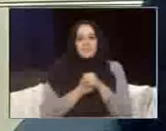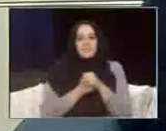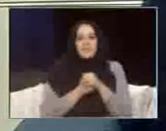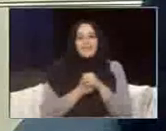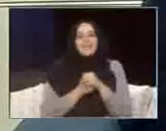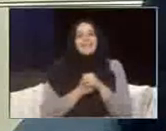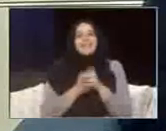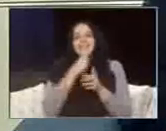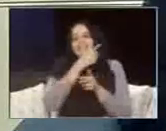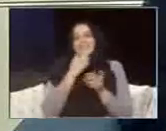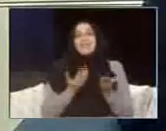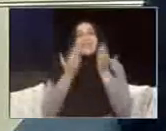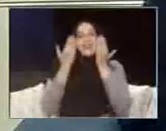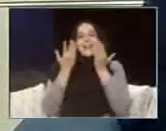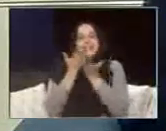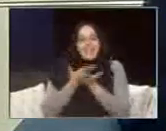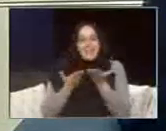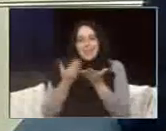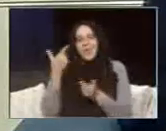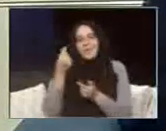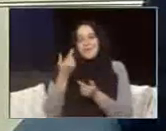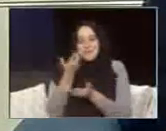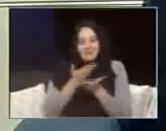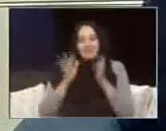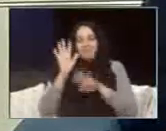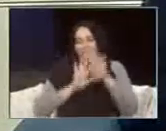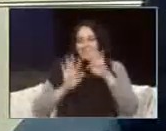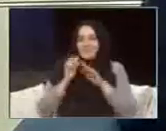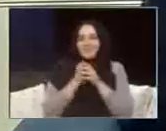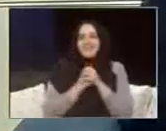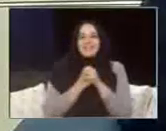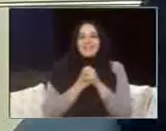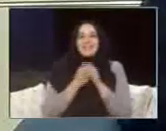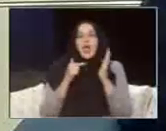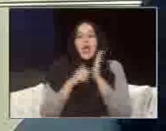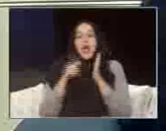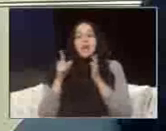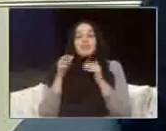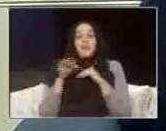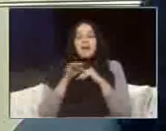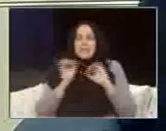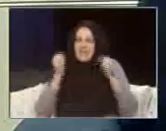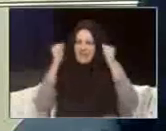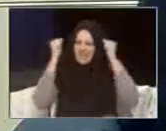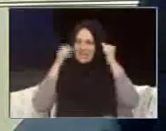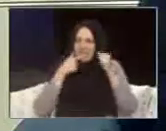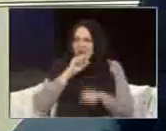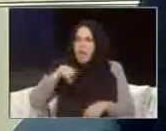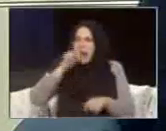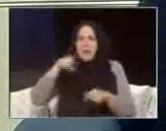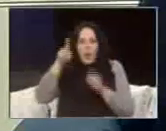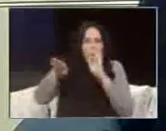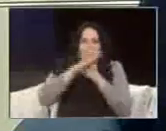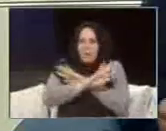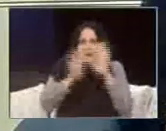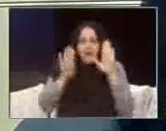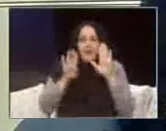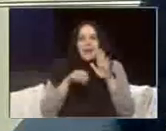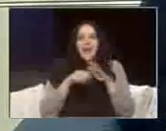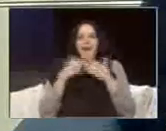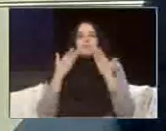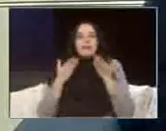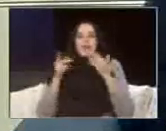الله يصلح الاحوال ان شاء الله. ان شاء الله شغل غاضب هكا صحبك ندم قال لي تسمى ما هضرتش في لحظة غش تسمى